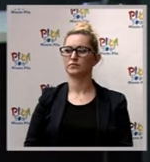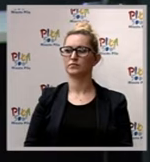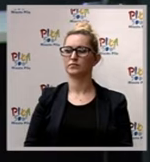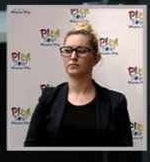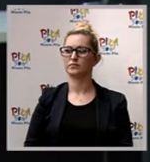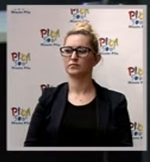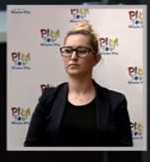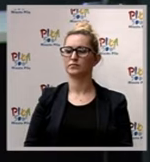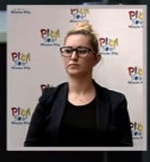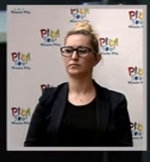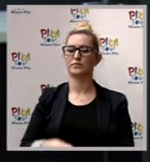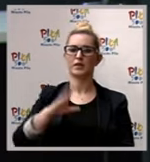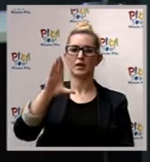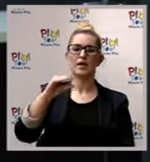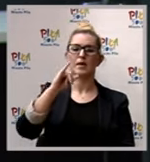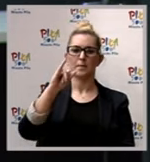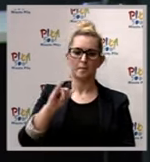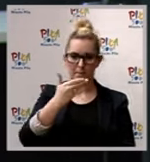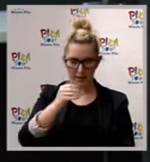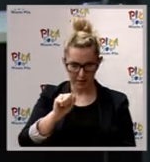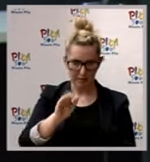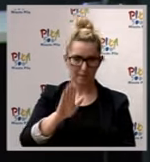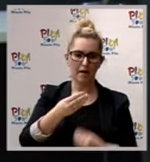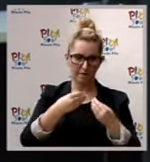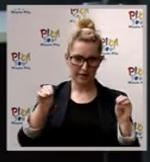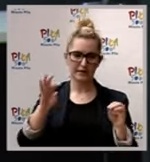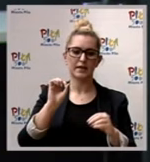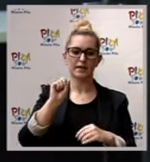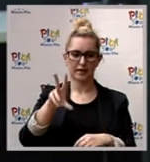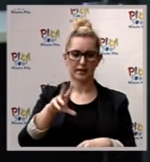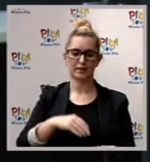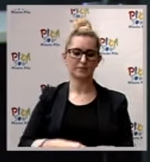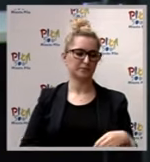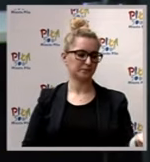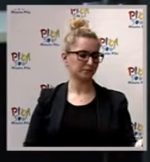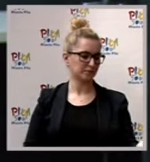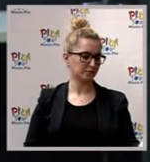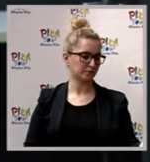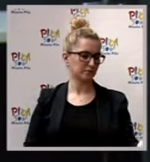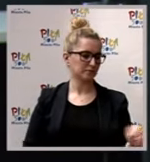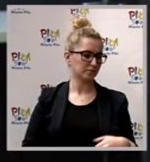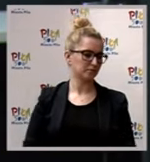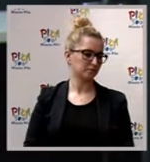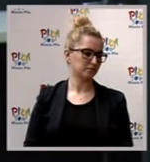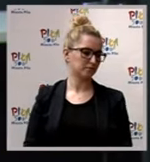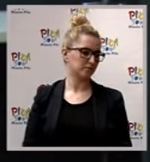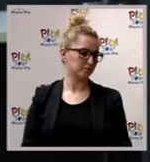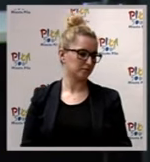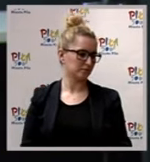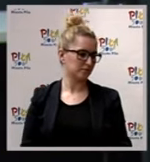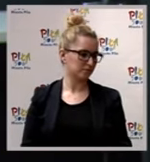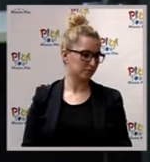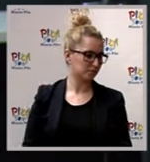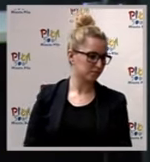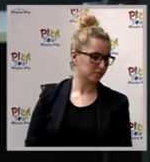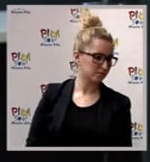uzyskała więcej głosów za wyborem niż przeciw wyborowi i została wybrana na ławnika Sądu Okręgowego w